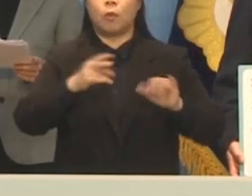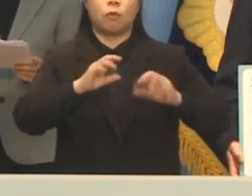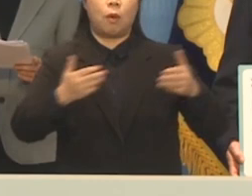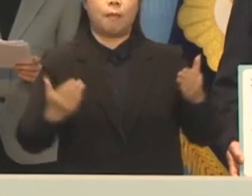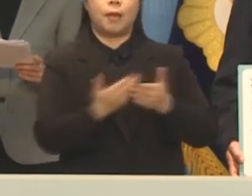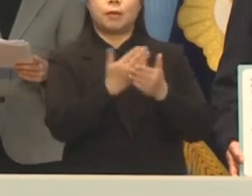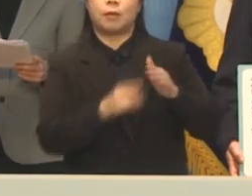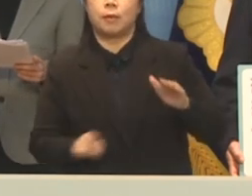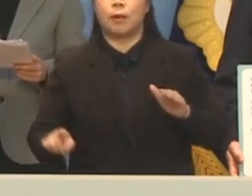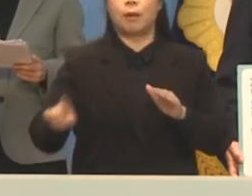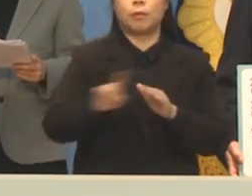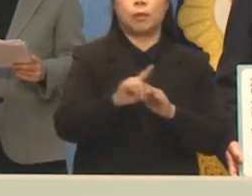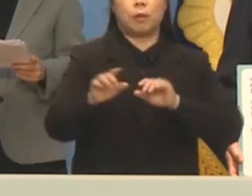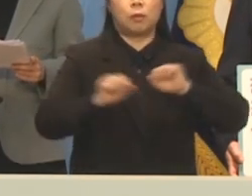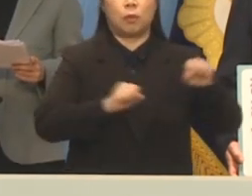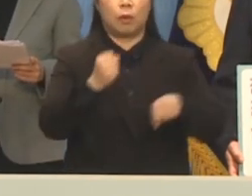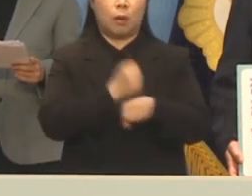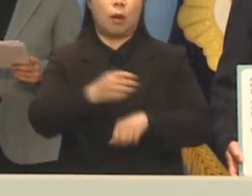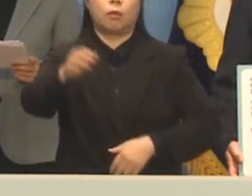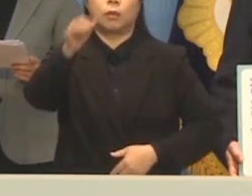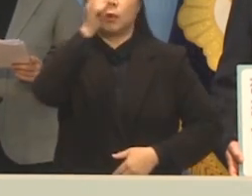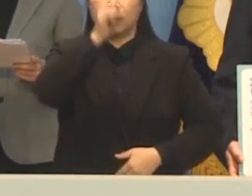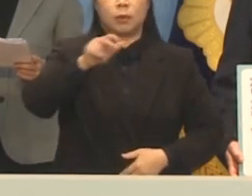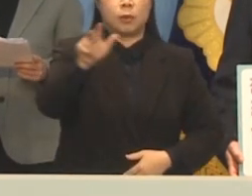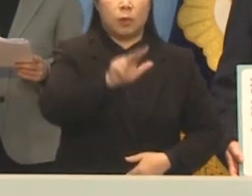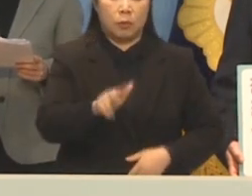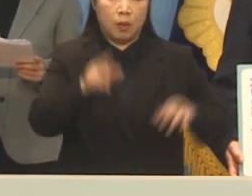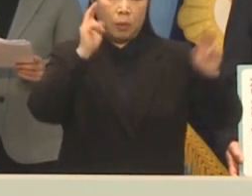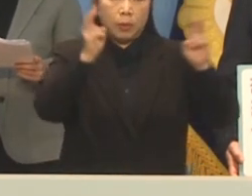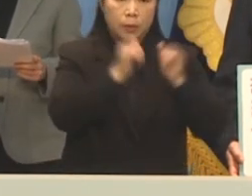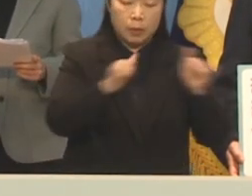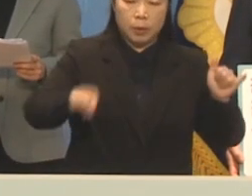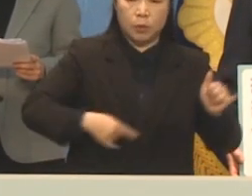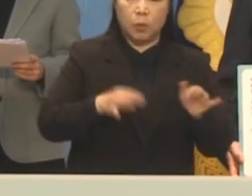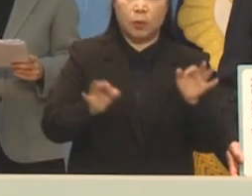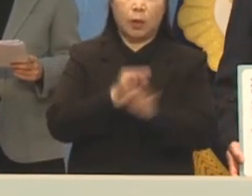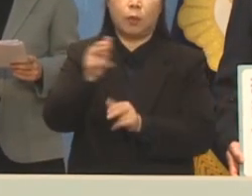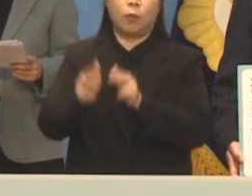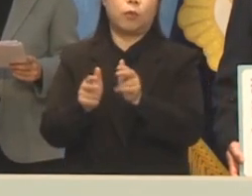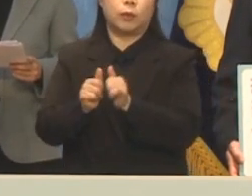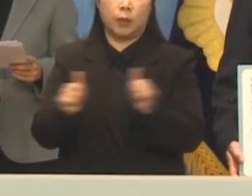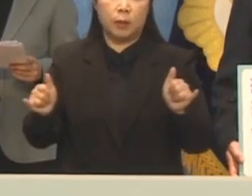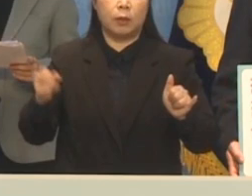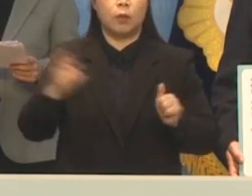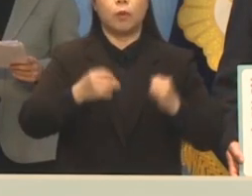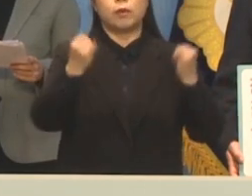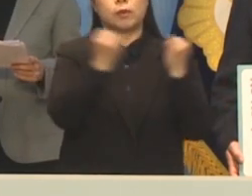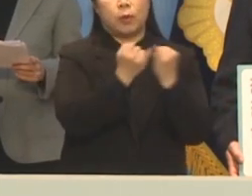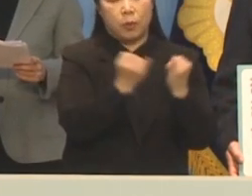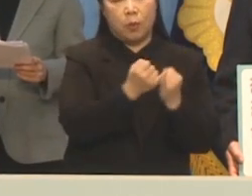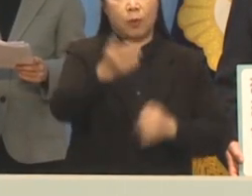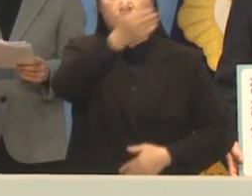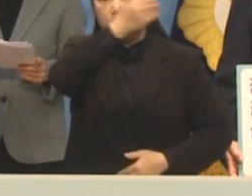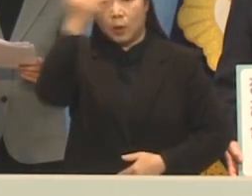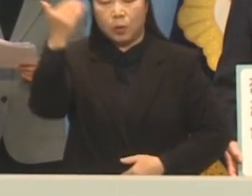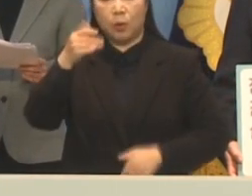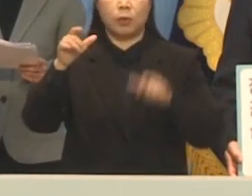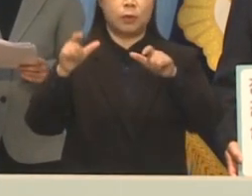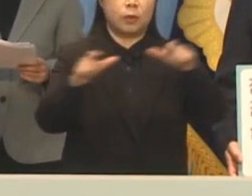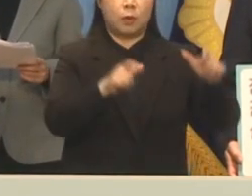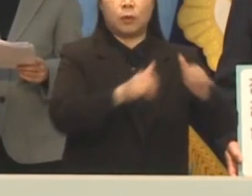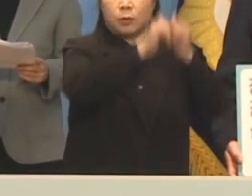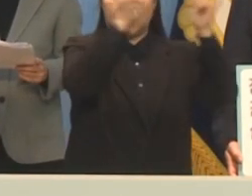발전에 앞장서고 계시는 전국의 기업인과 소상공인, 여성과 청년,